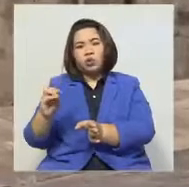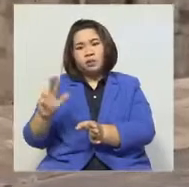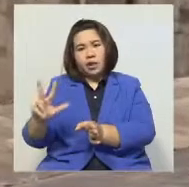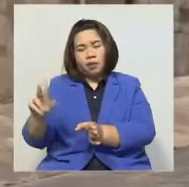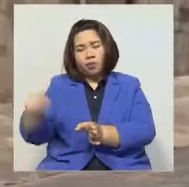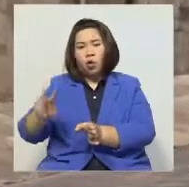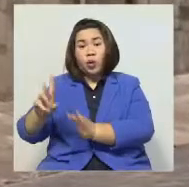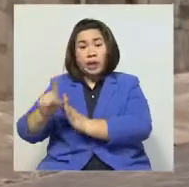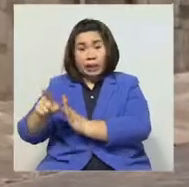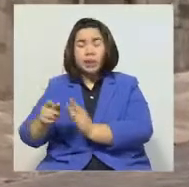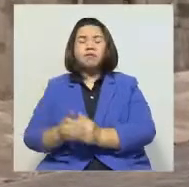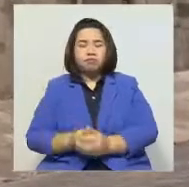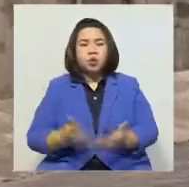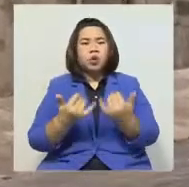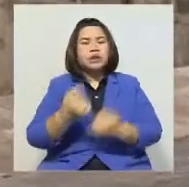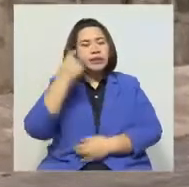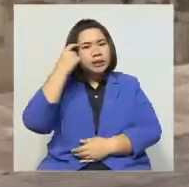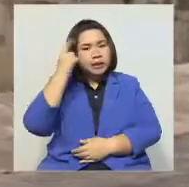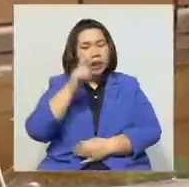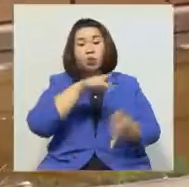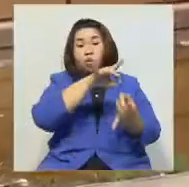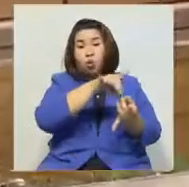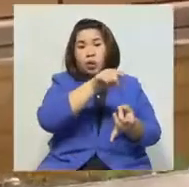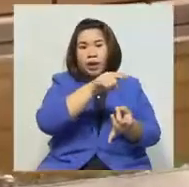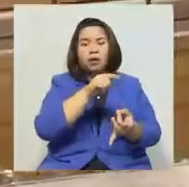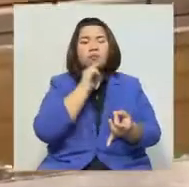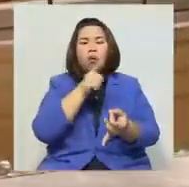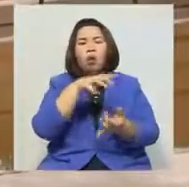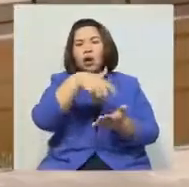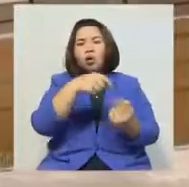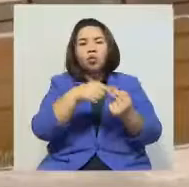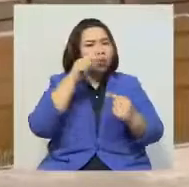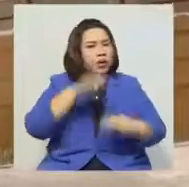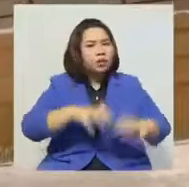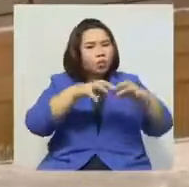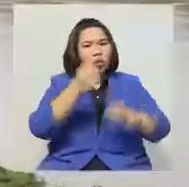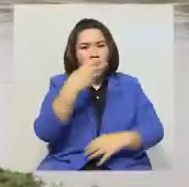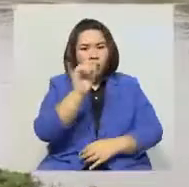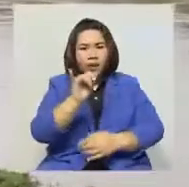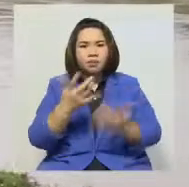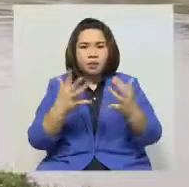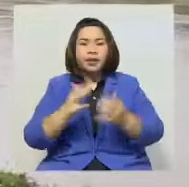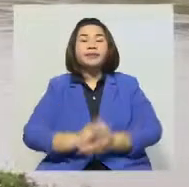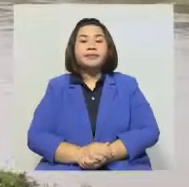ตรต่อวินาทีในเบื้องต้นนี้นะครับจังหวัดสุโขทัยยังไม่มีรายงานน้ำท่วมในพื้นที่ใดครับ